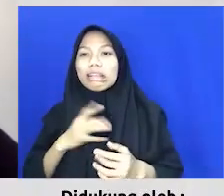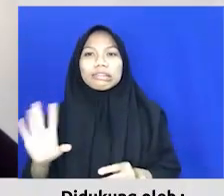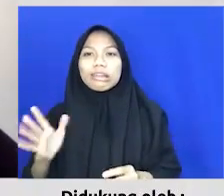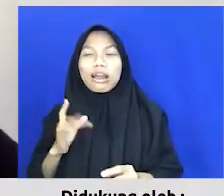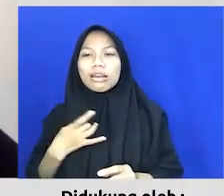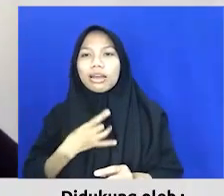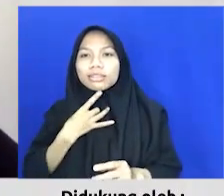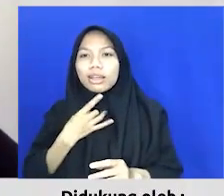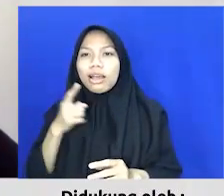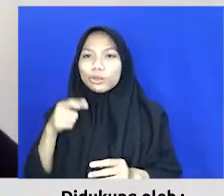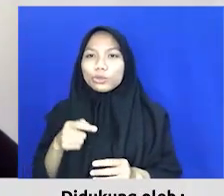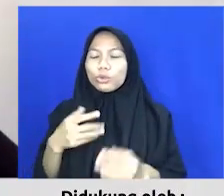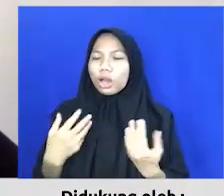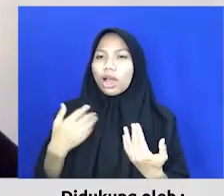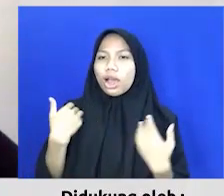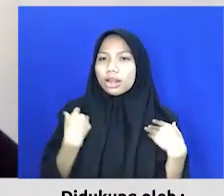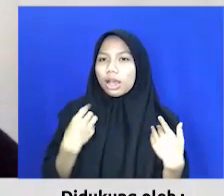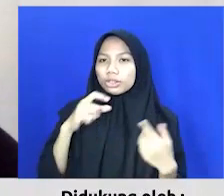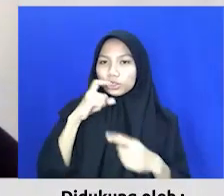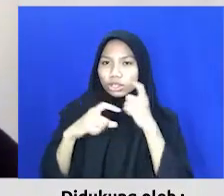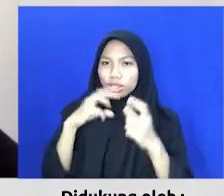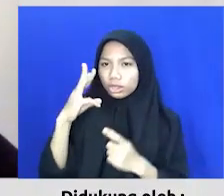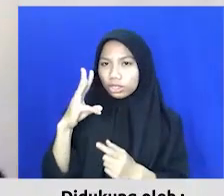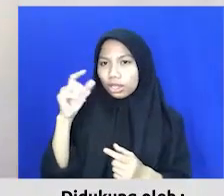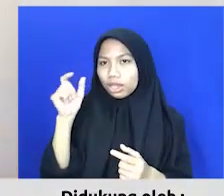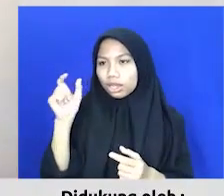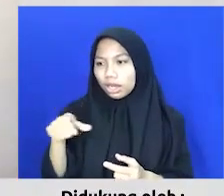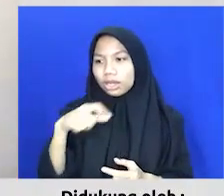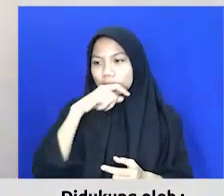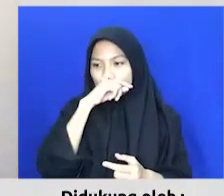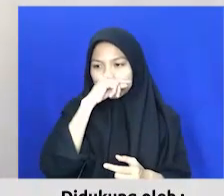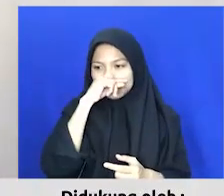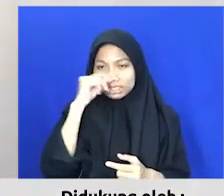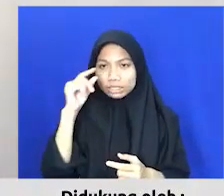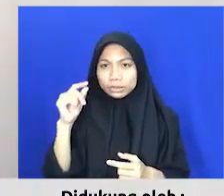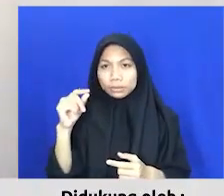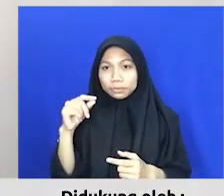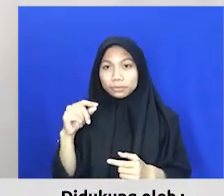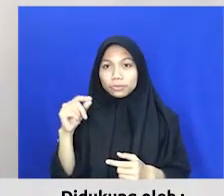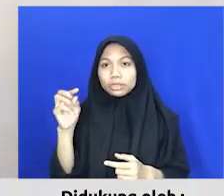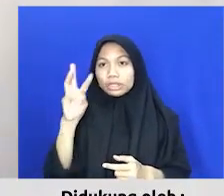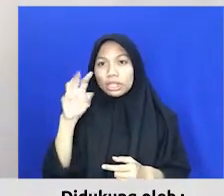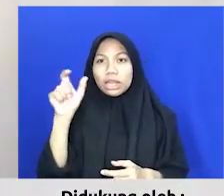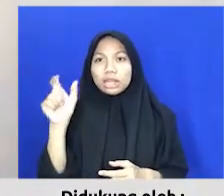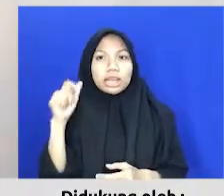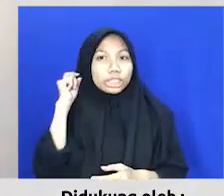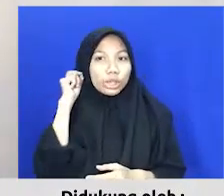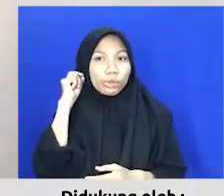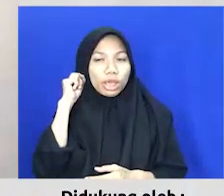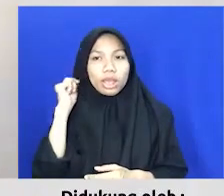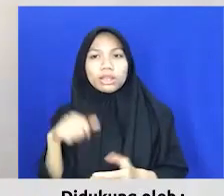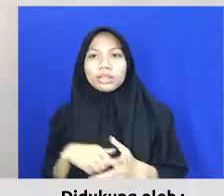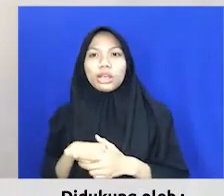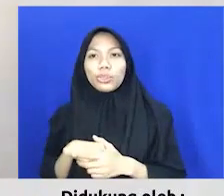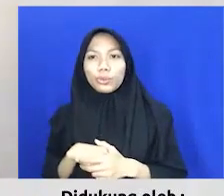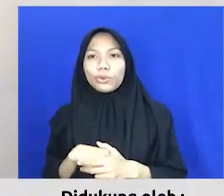yang tua-tua, perempuan-perempuan tua-tua belum dapat jodoh dan sebagainya ya, tidak mempunyai